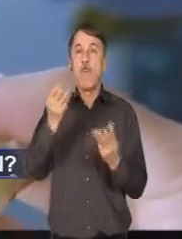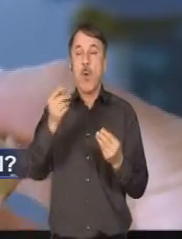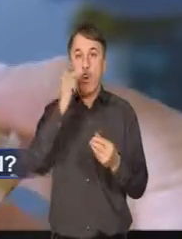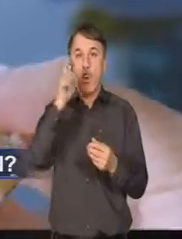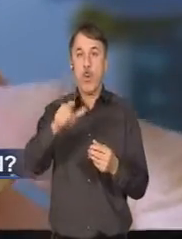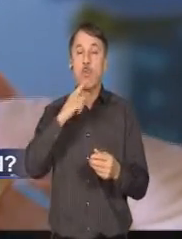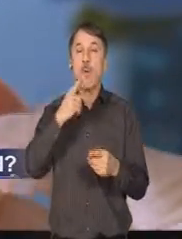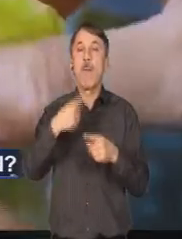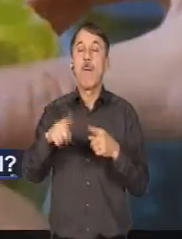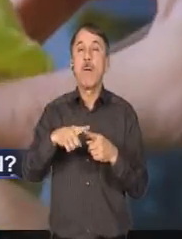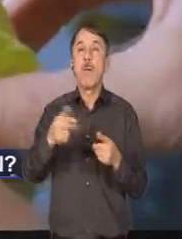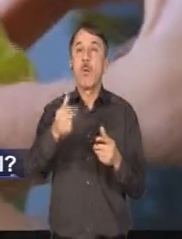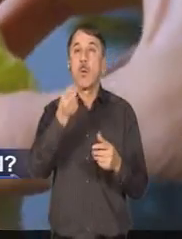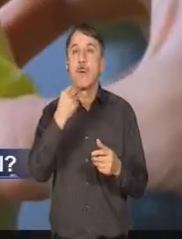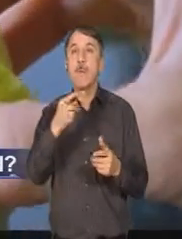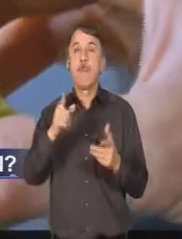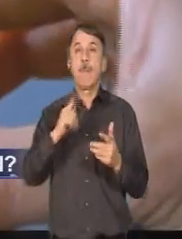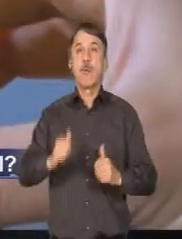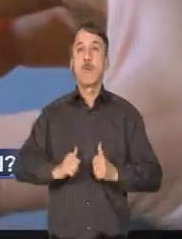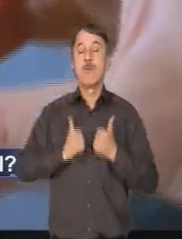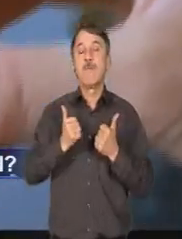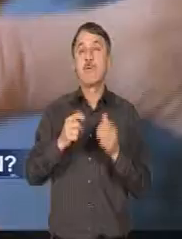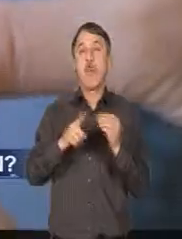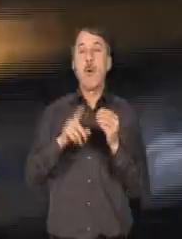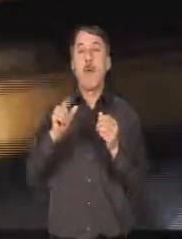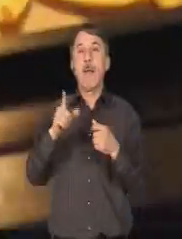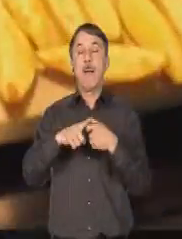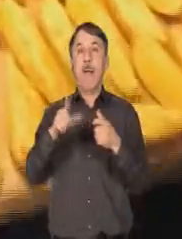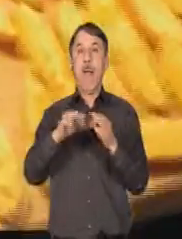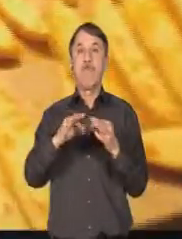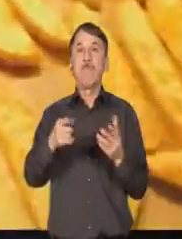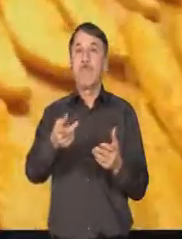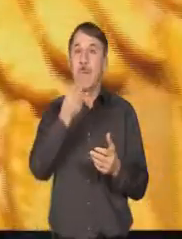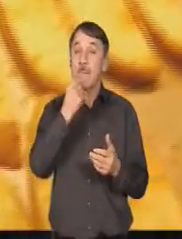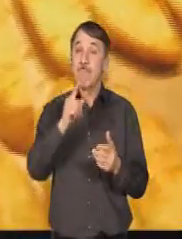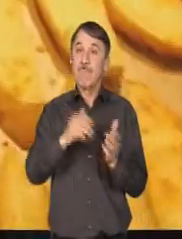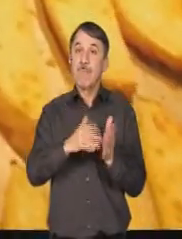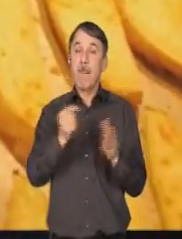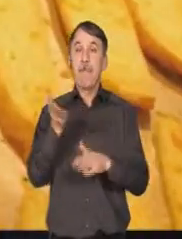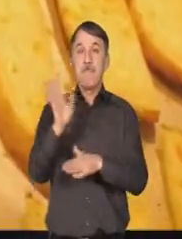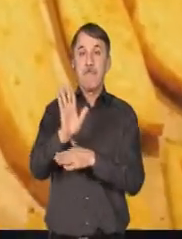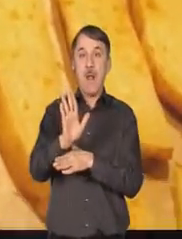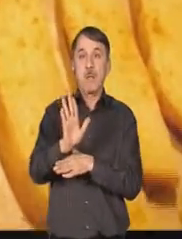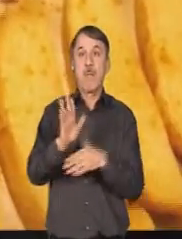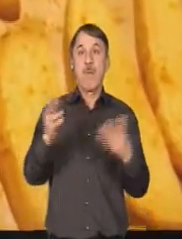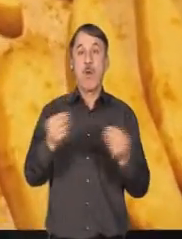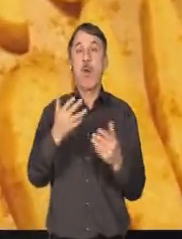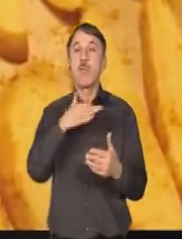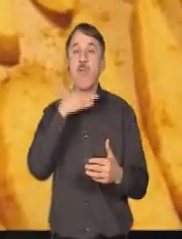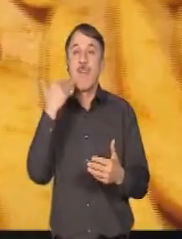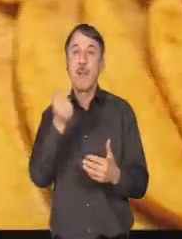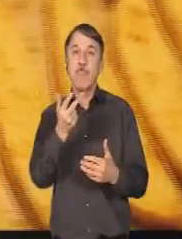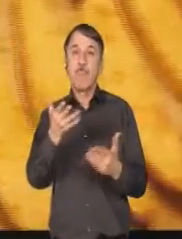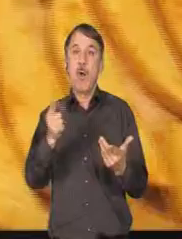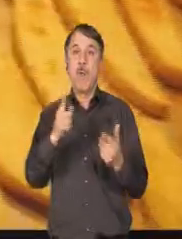meri da nadoknade nedostatke unošenja namirnica životinjskog porekla. Najveći problem po naš organizam predstavlja neunošenje dovoljne